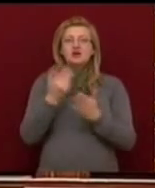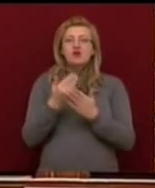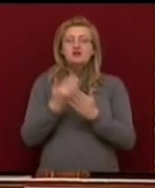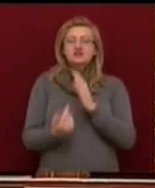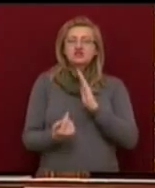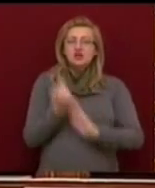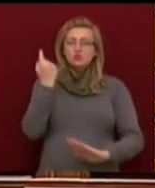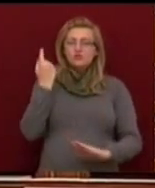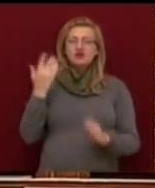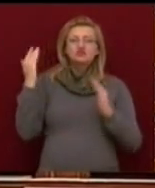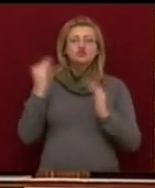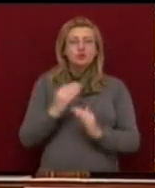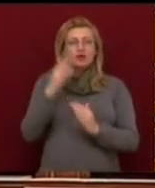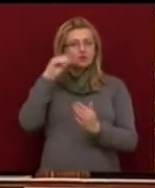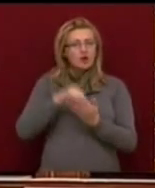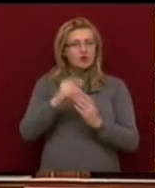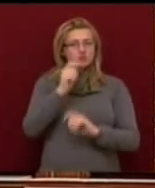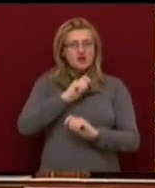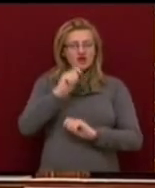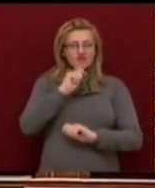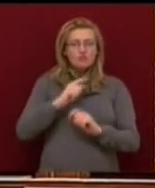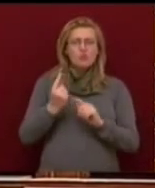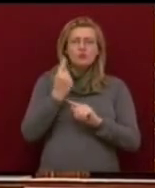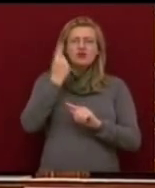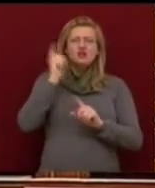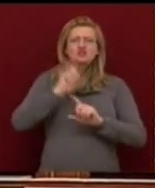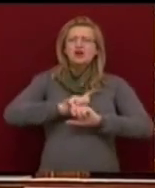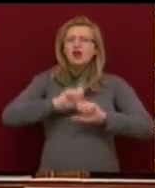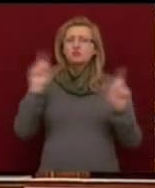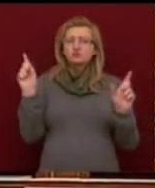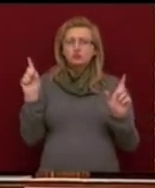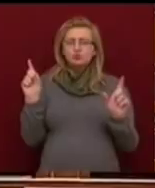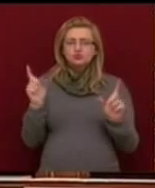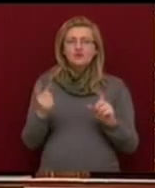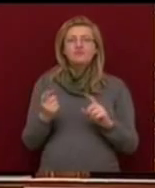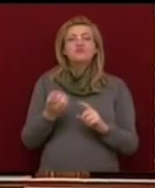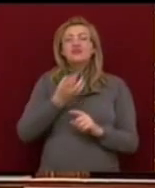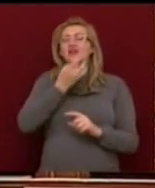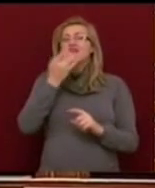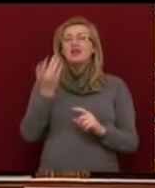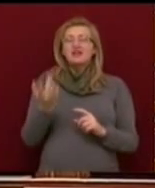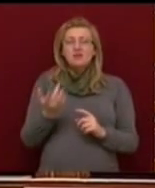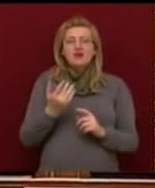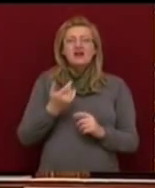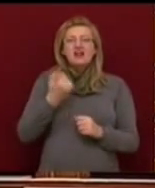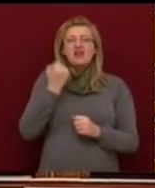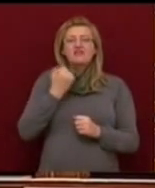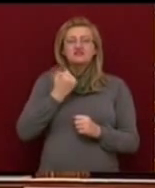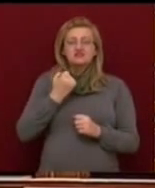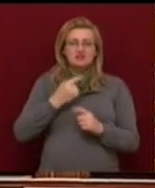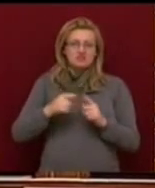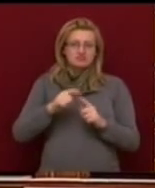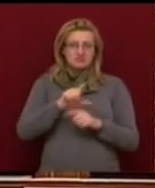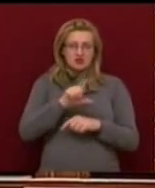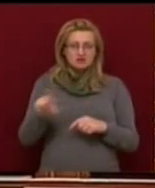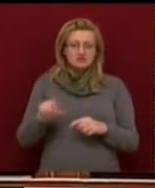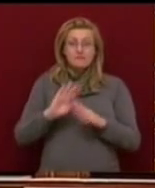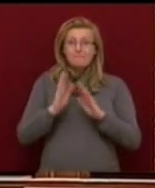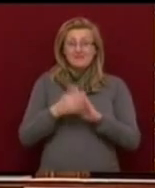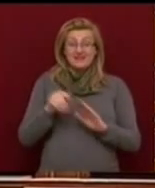növekedés, csökkenő lakossági fogyasztás, óriási eladósodottság, különösen magas devizakitettség. Ha minden